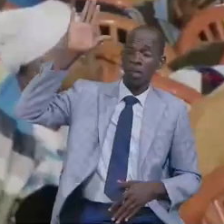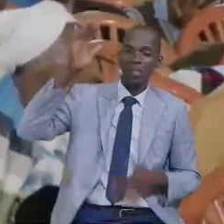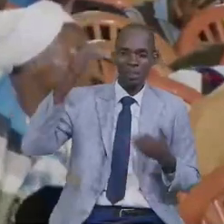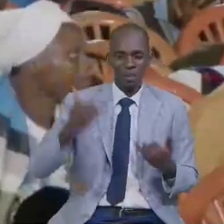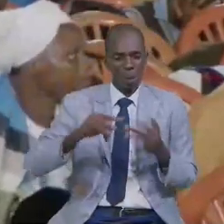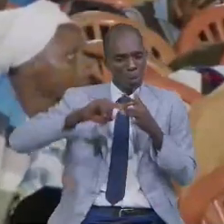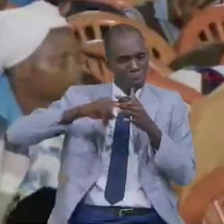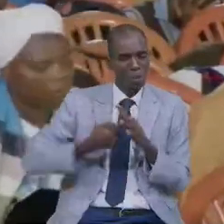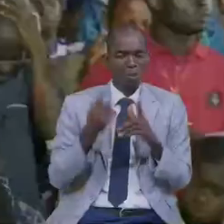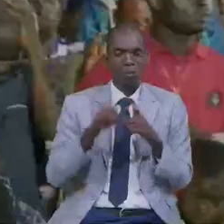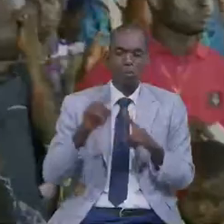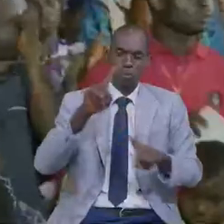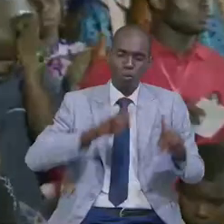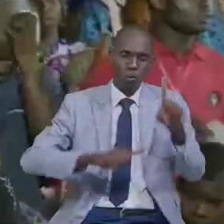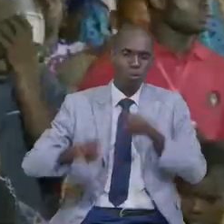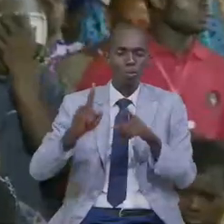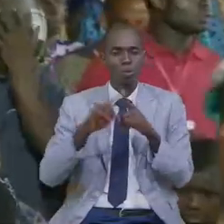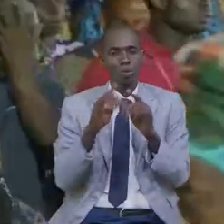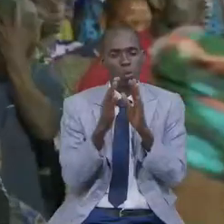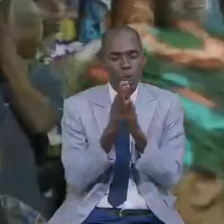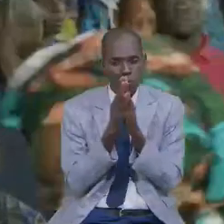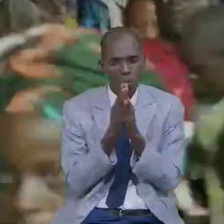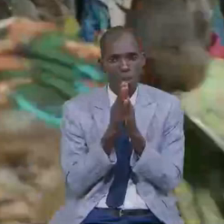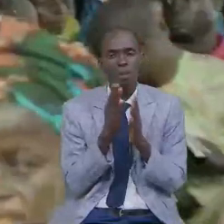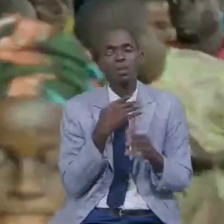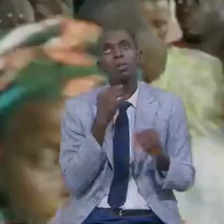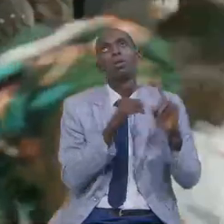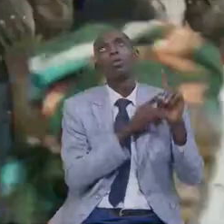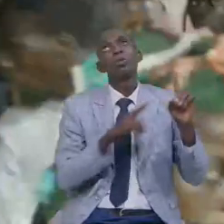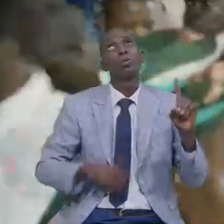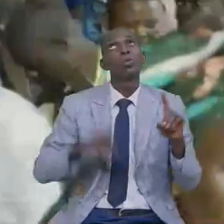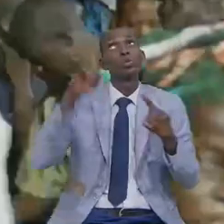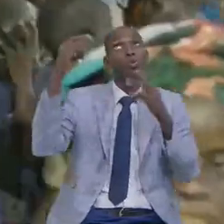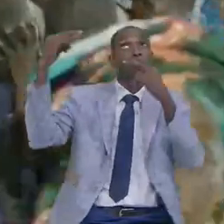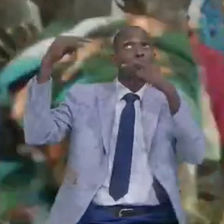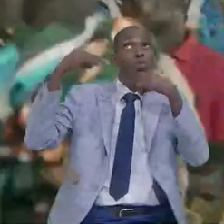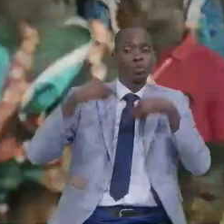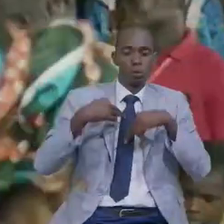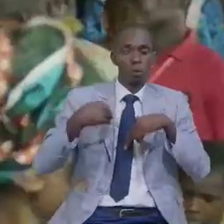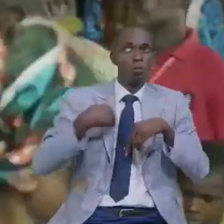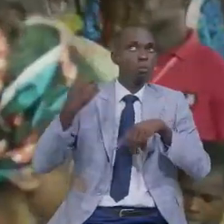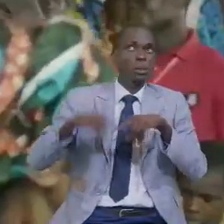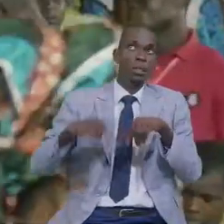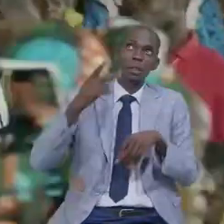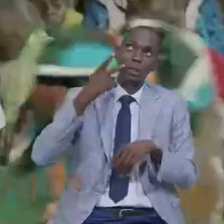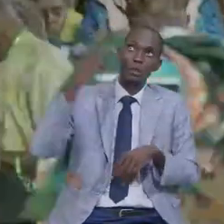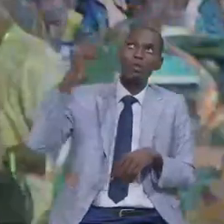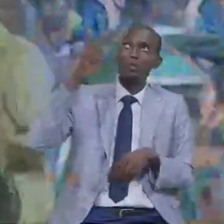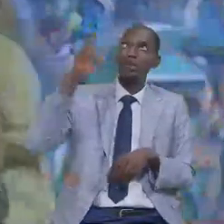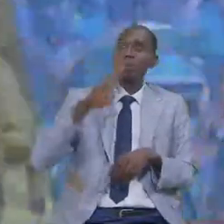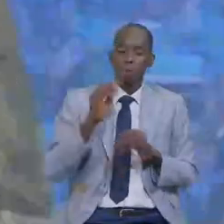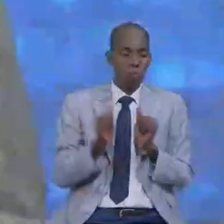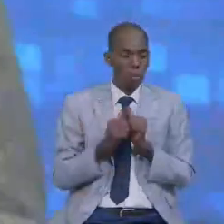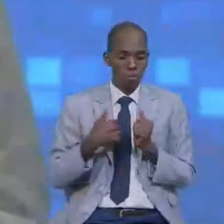et dis: Seigneur, tu me vois, même si je ne te vois pas, tu es avec moi ici,